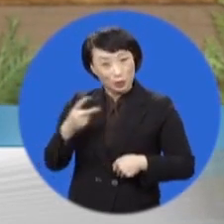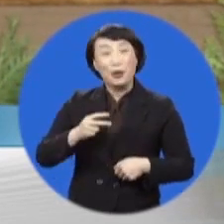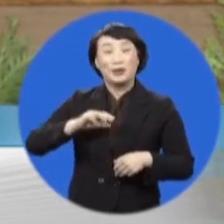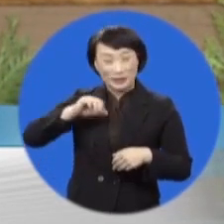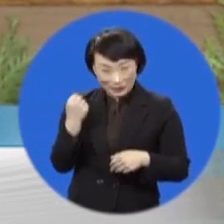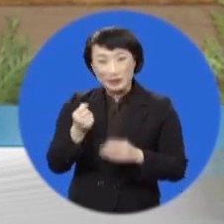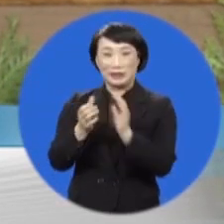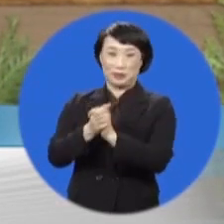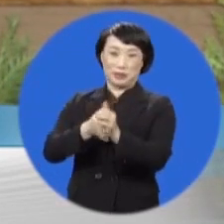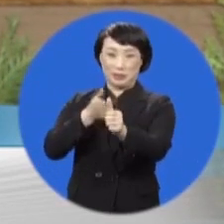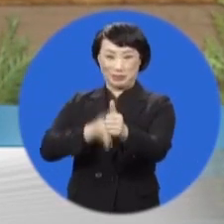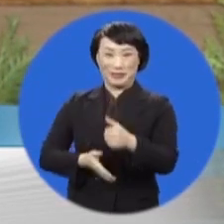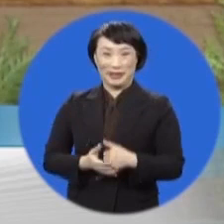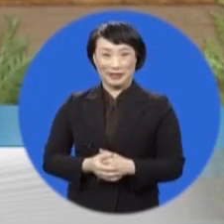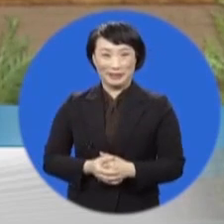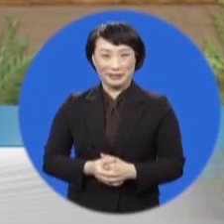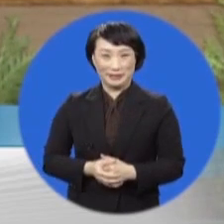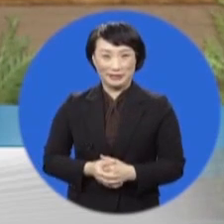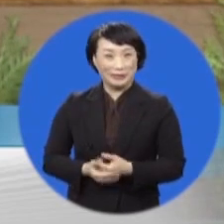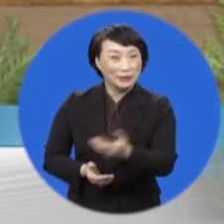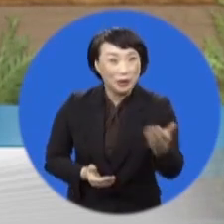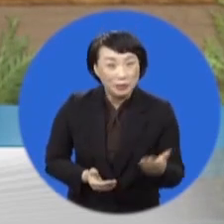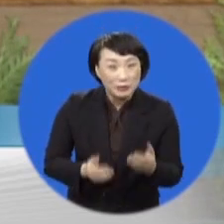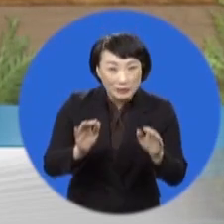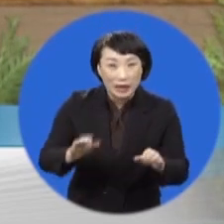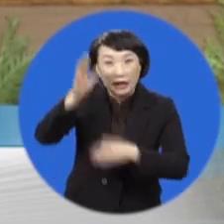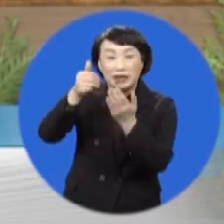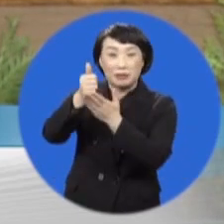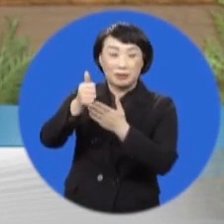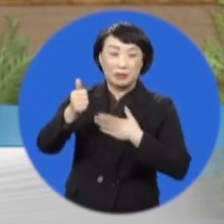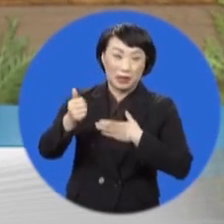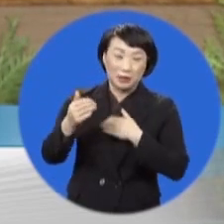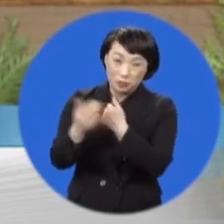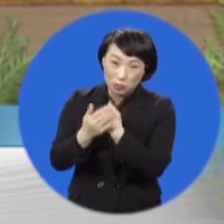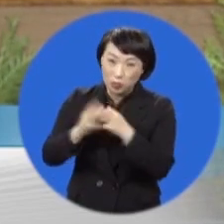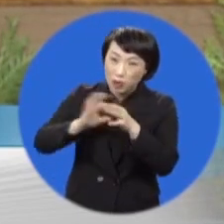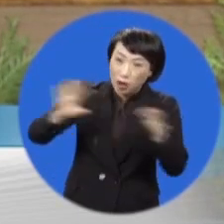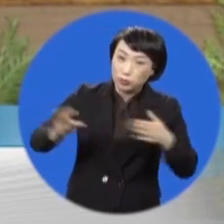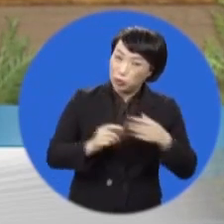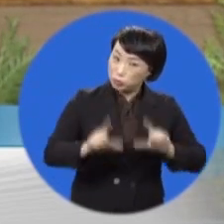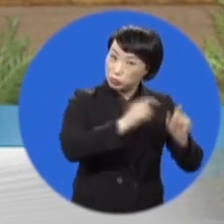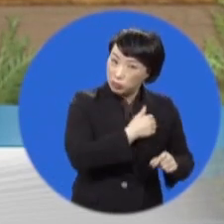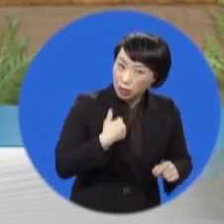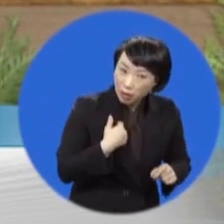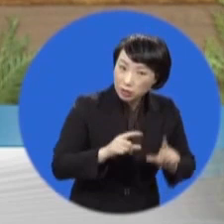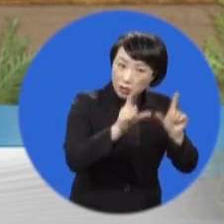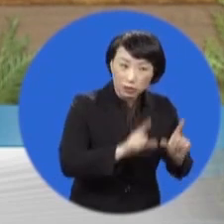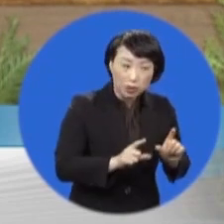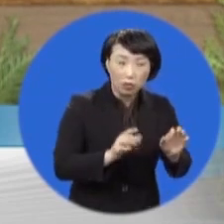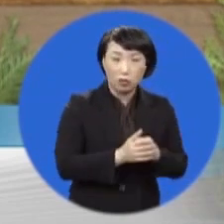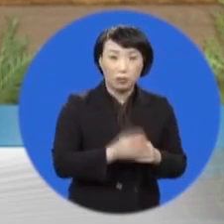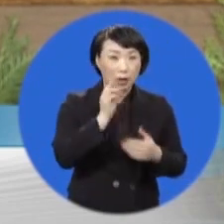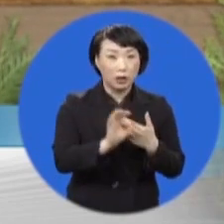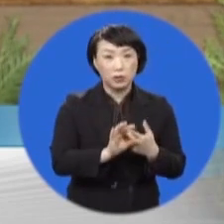파다 디어 키도 알아 임마 예 여러분 하나님과 도심과 상관없이 수소 하겠다 뭐 내가